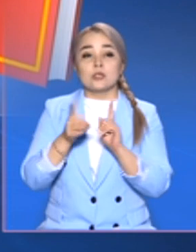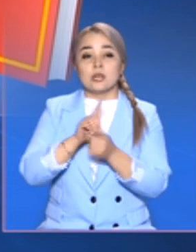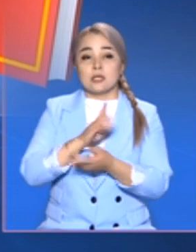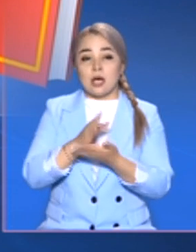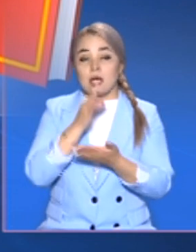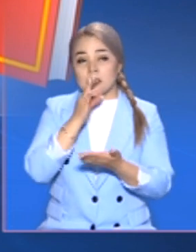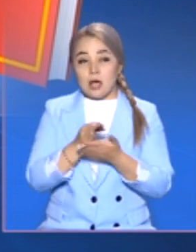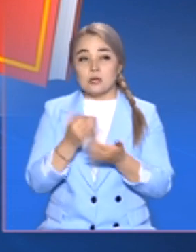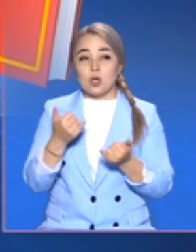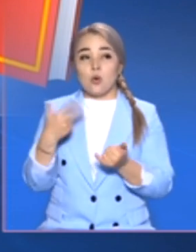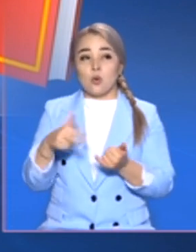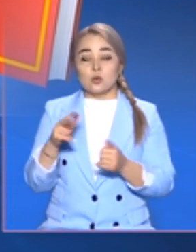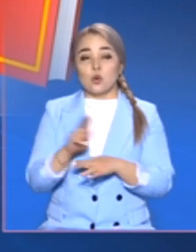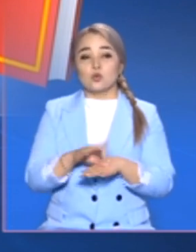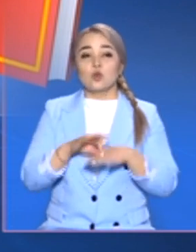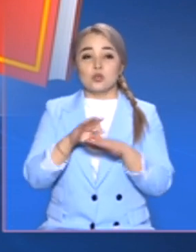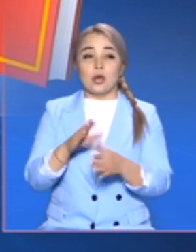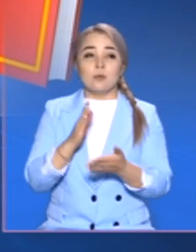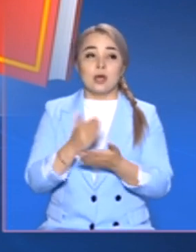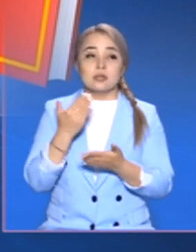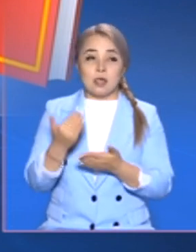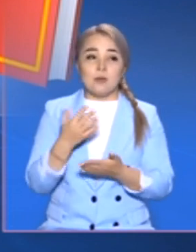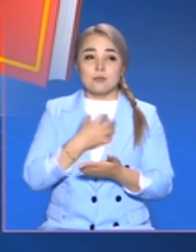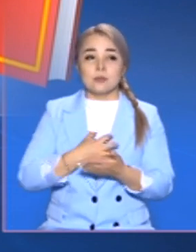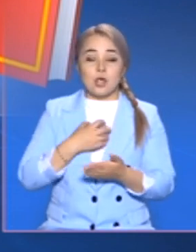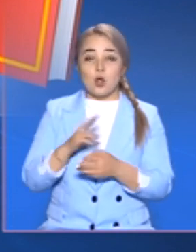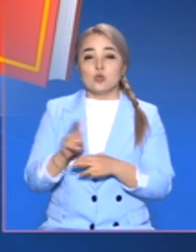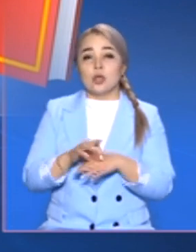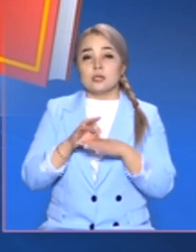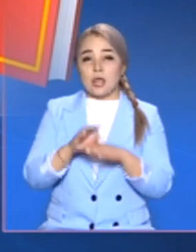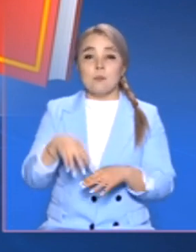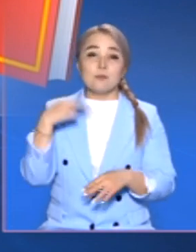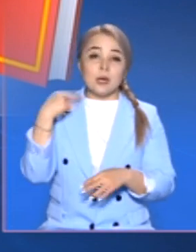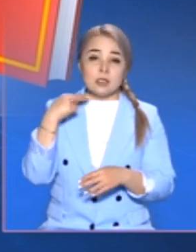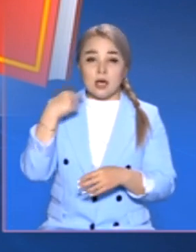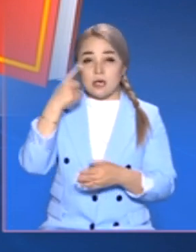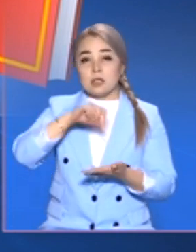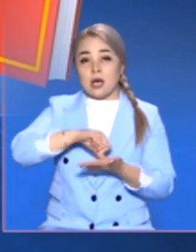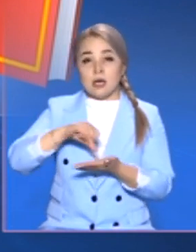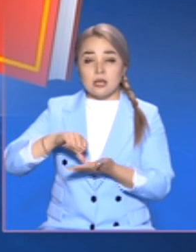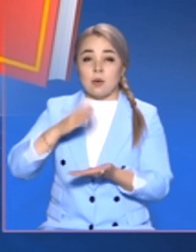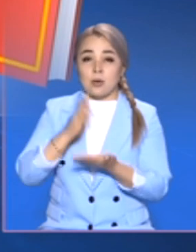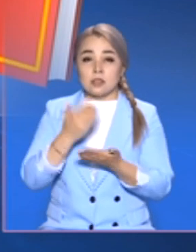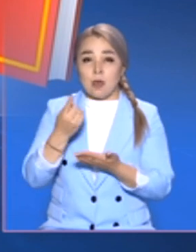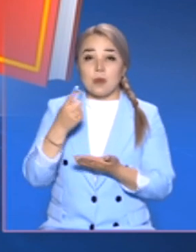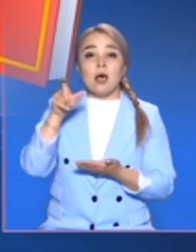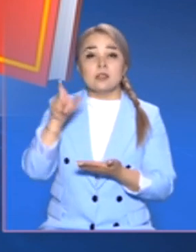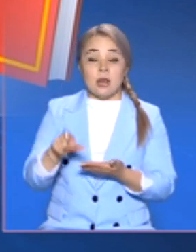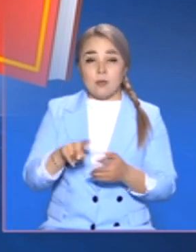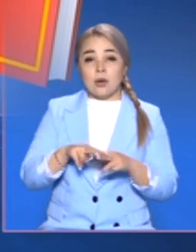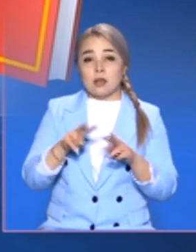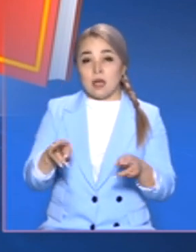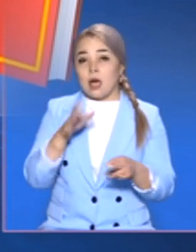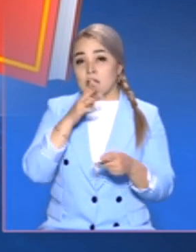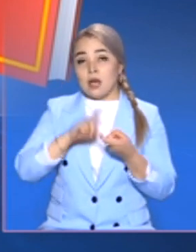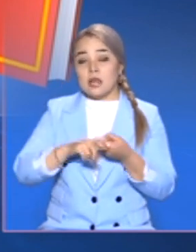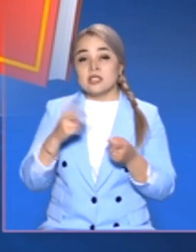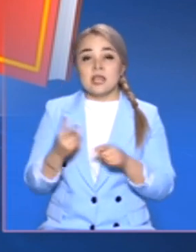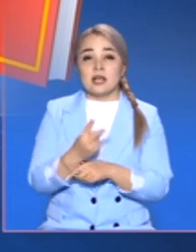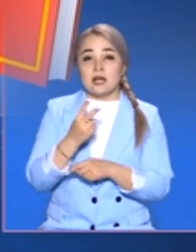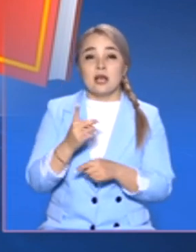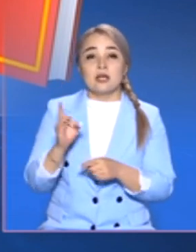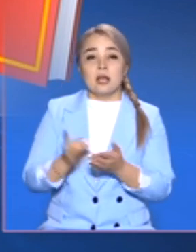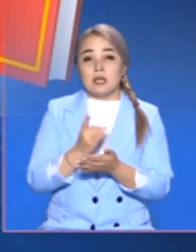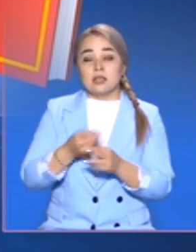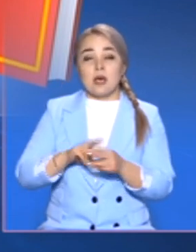өзгертілген екен. 30 түзету енгізілді. Негізгі түзетулер президент мәртебесіне қатысты. Бір адам қатарынан екі реттен артық